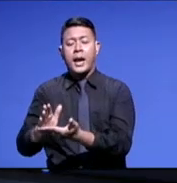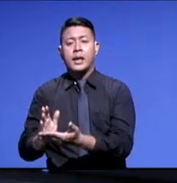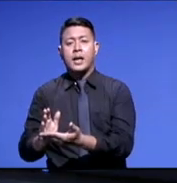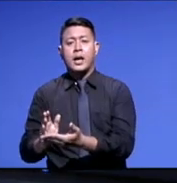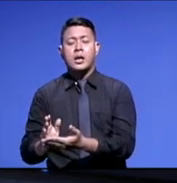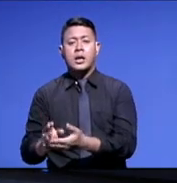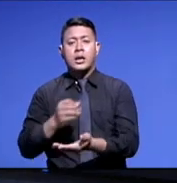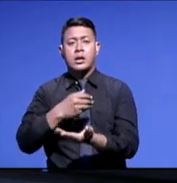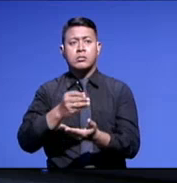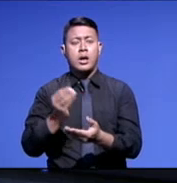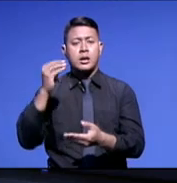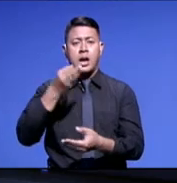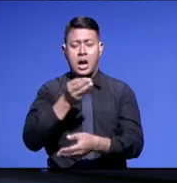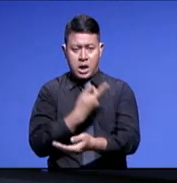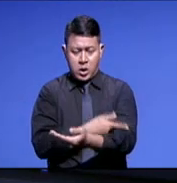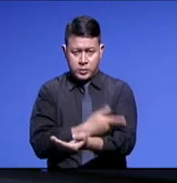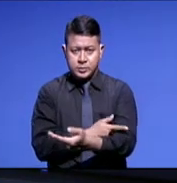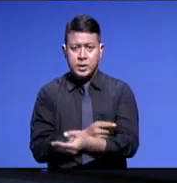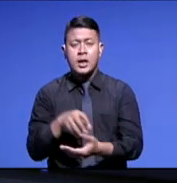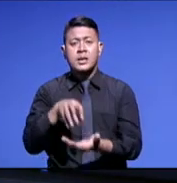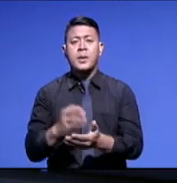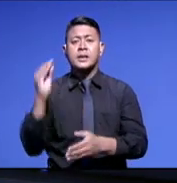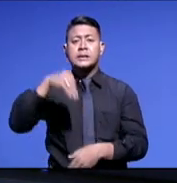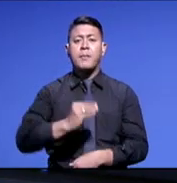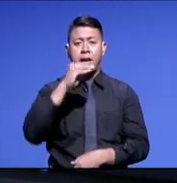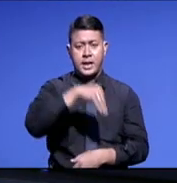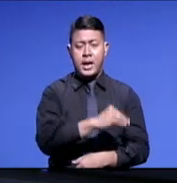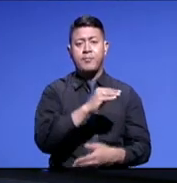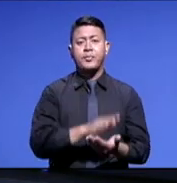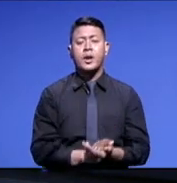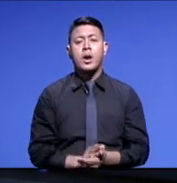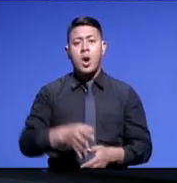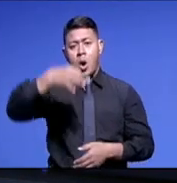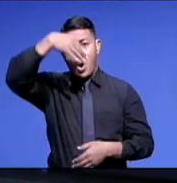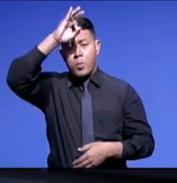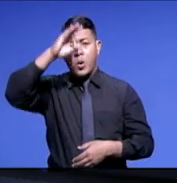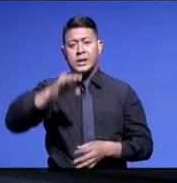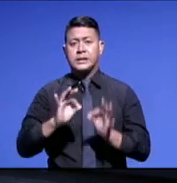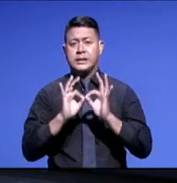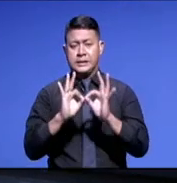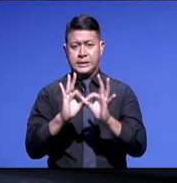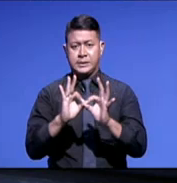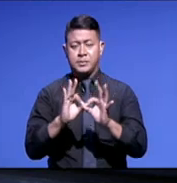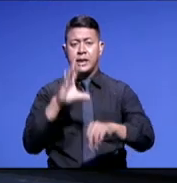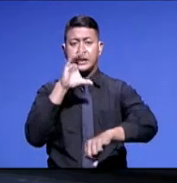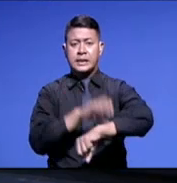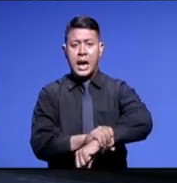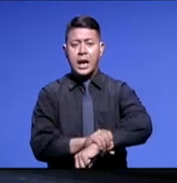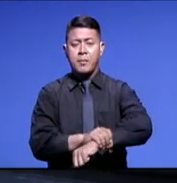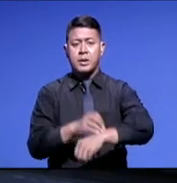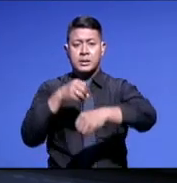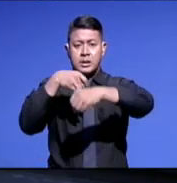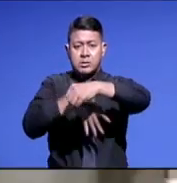sabu. Sementara Satuan Reserse Narkoba Polres Jember, Jawa Timur, meringkus sindikat pengedar sabu-sabu. Penangkapan berlangsung